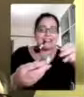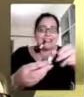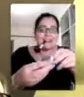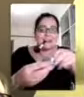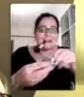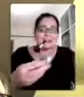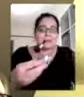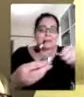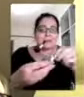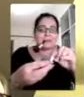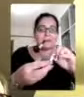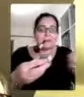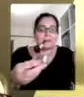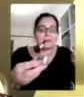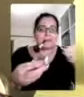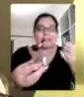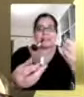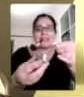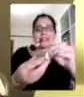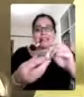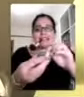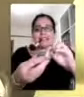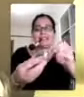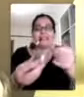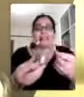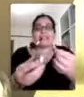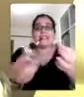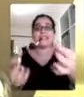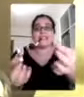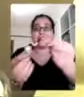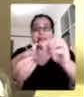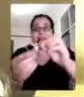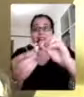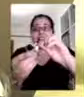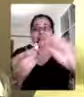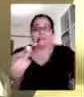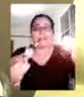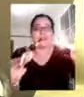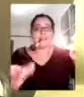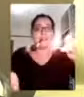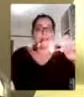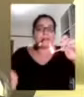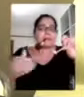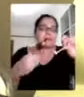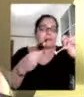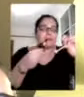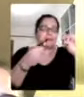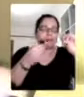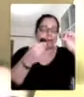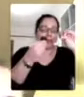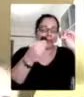ilerle. Fırın kaplarıyla falan denerseniz daha iyi olur. Ben de şans yok, bu da yanmıyor. Heh.